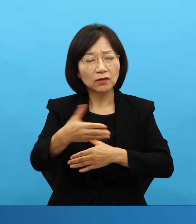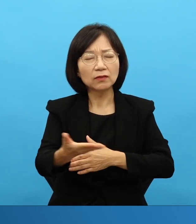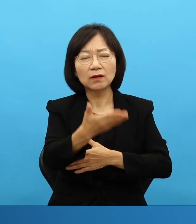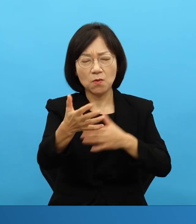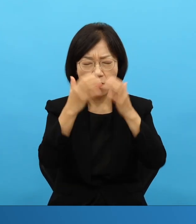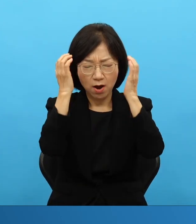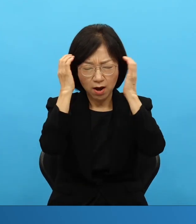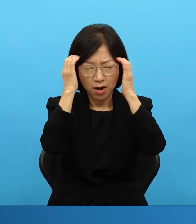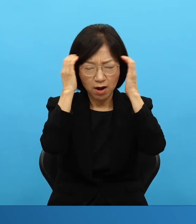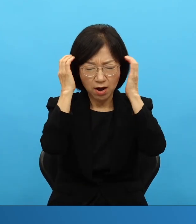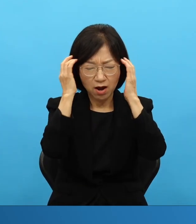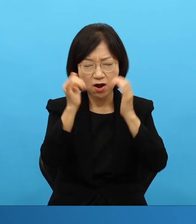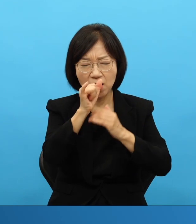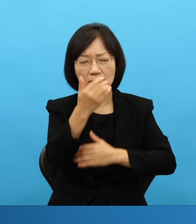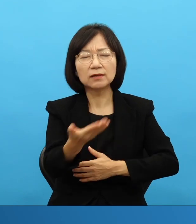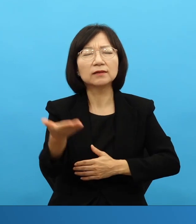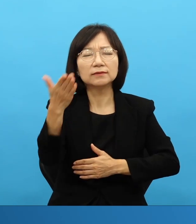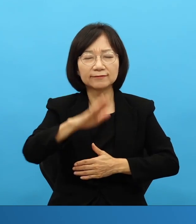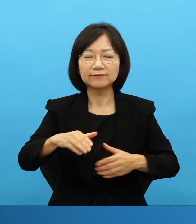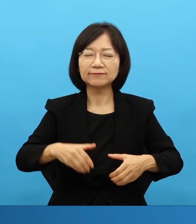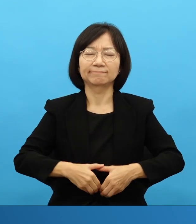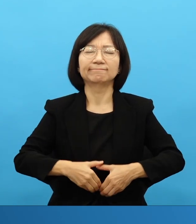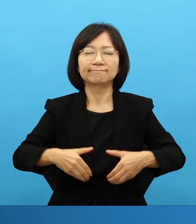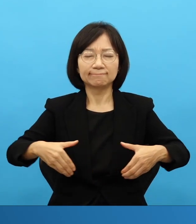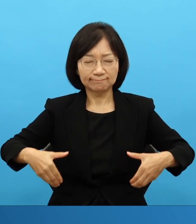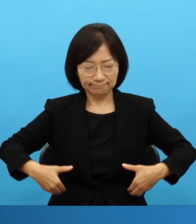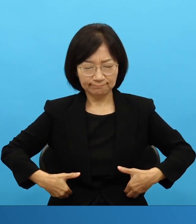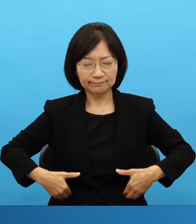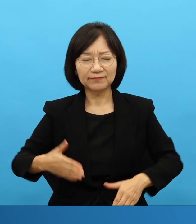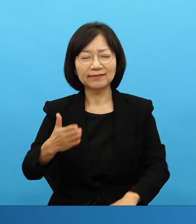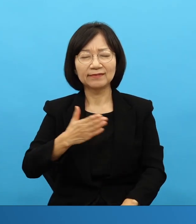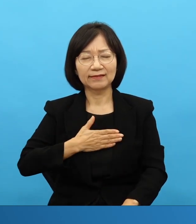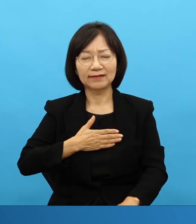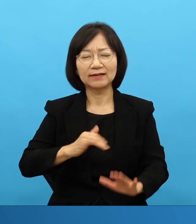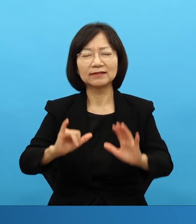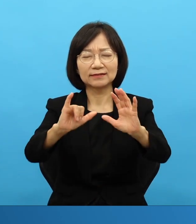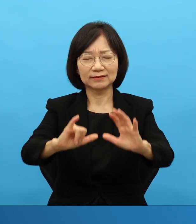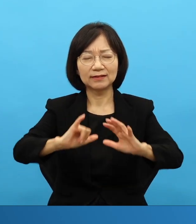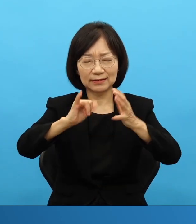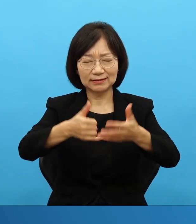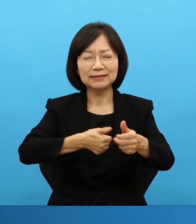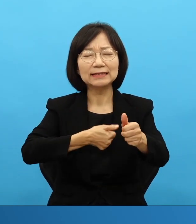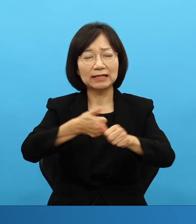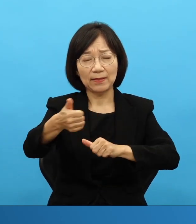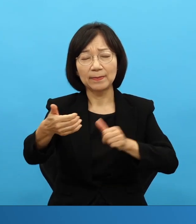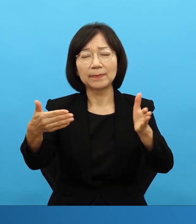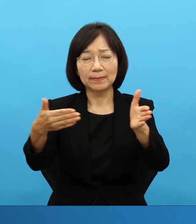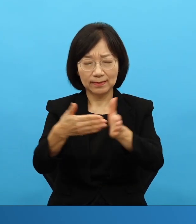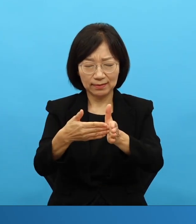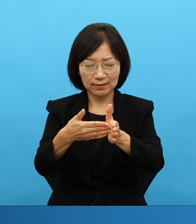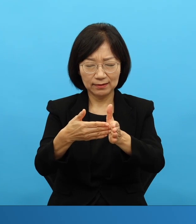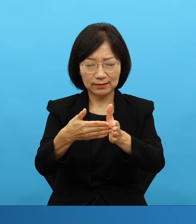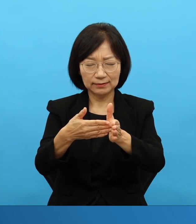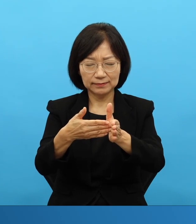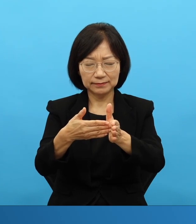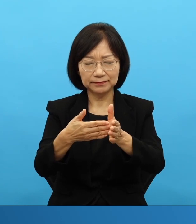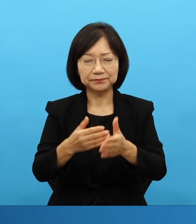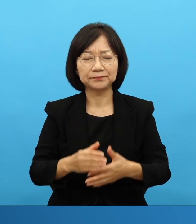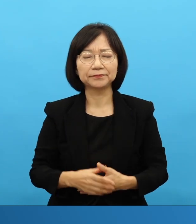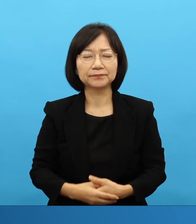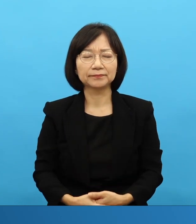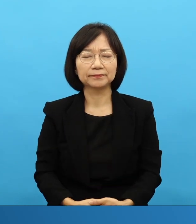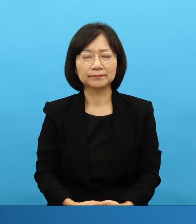담대하라. 내가 세상을 이기었노라. I have told you these things so that in me you may have peace. In this world you will have trouble, but take heart.